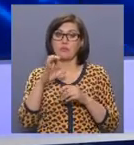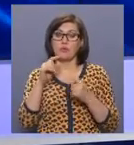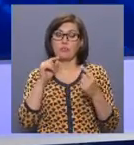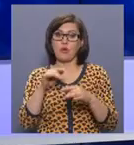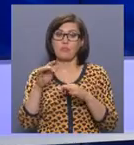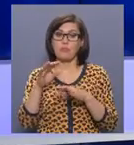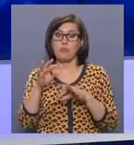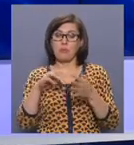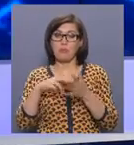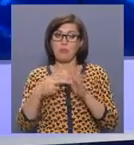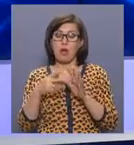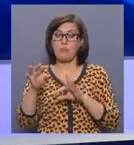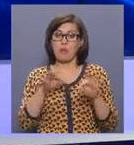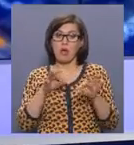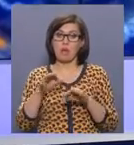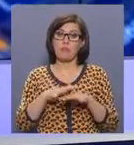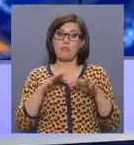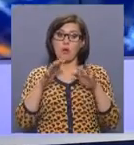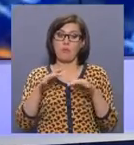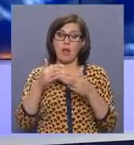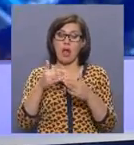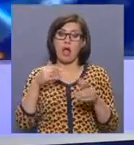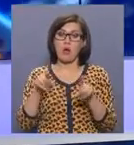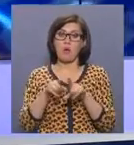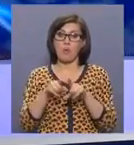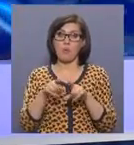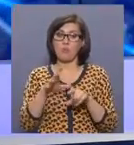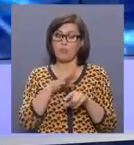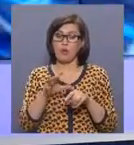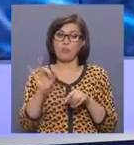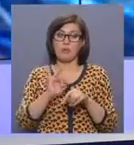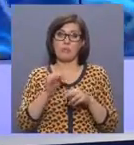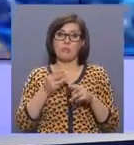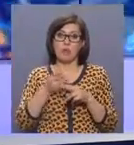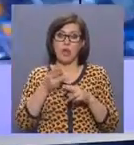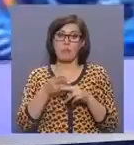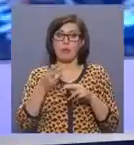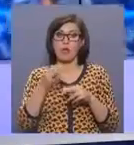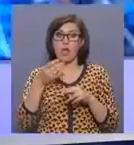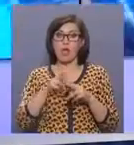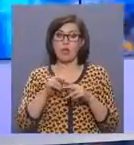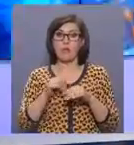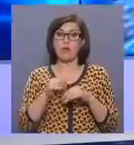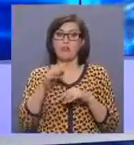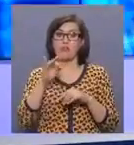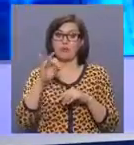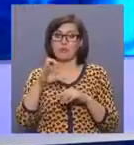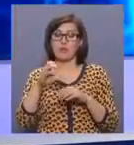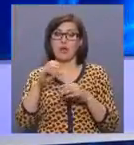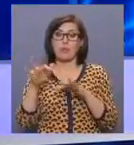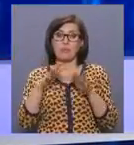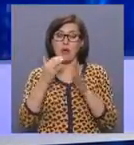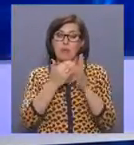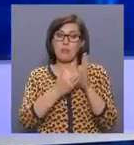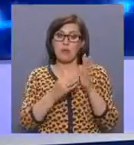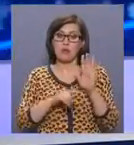жүйесі жаңартылғанымен, ол шабуылдың алдын ала алған жоқ. Өйткені бұл жаһандық вирус, сол себепті іске қосылған